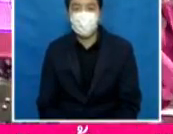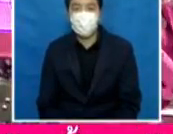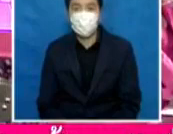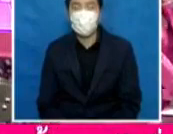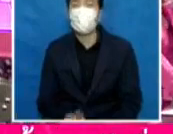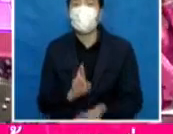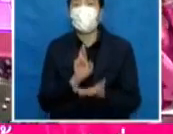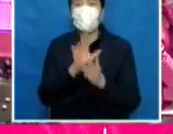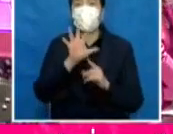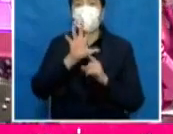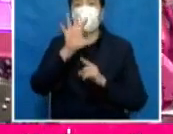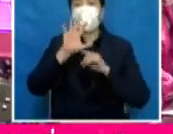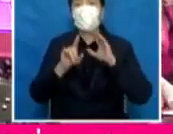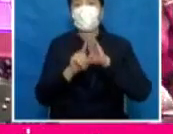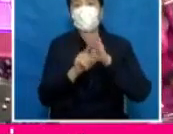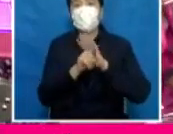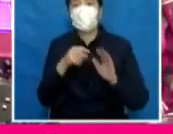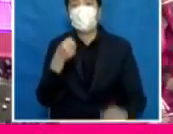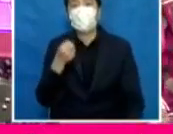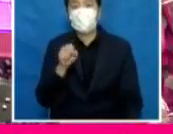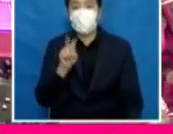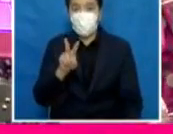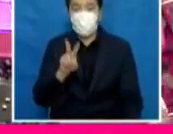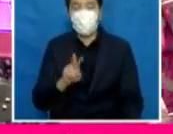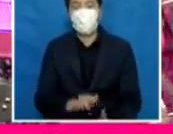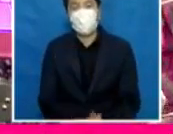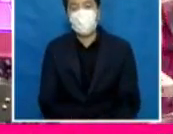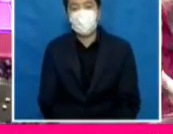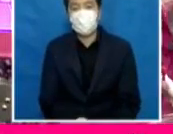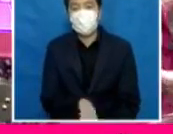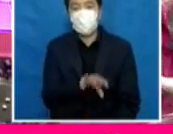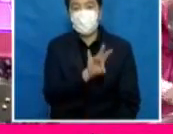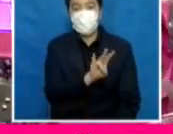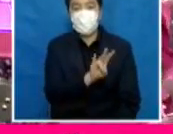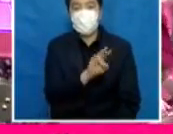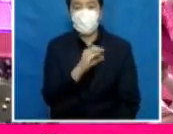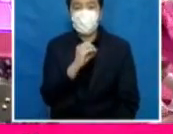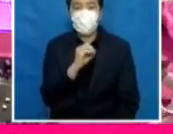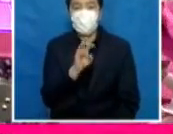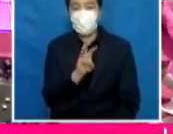อันดับที่5หมุนครั้งที่12เลขที่ออก